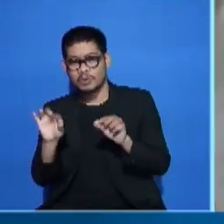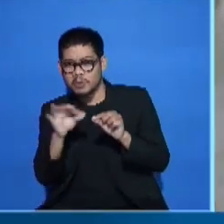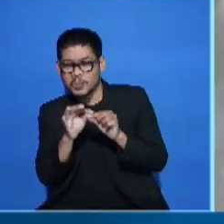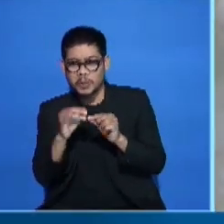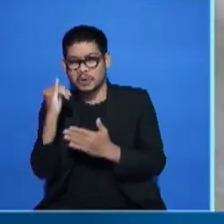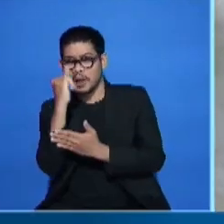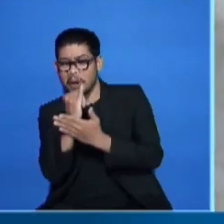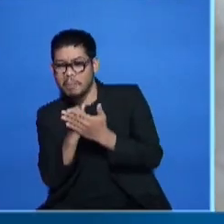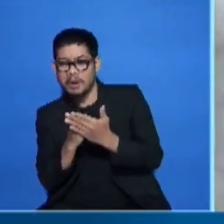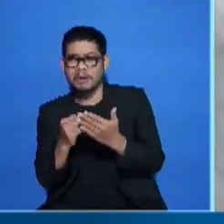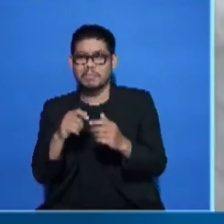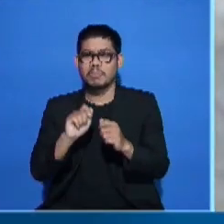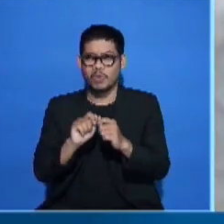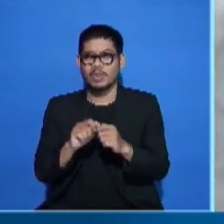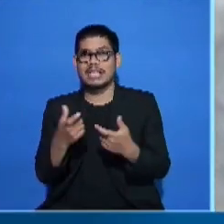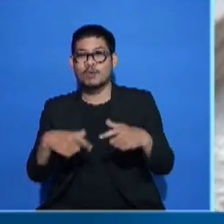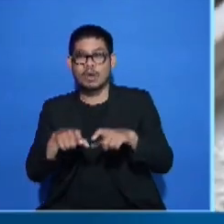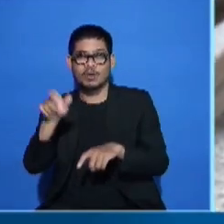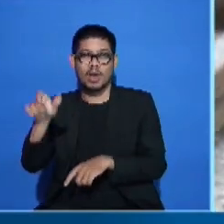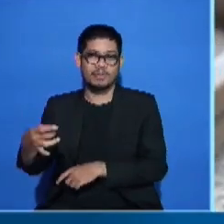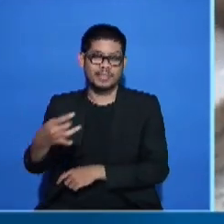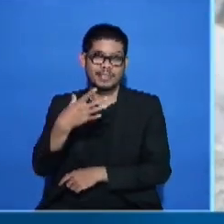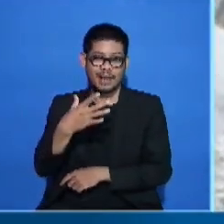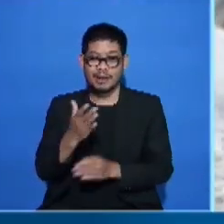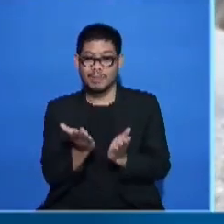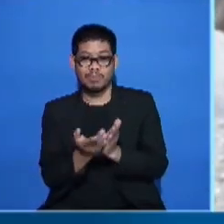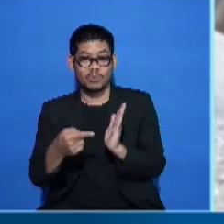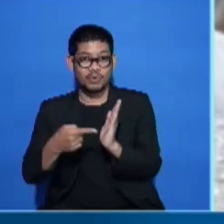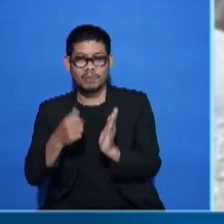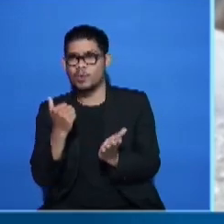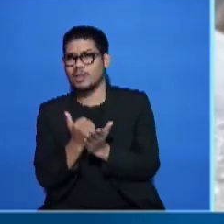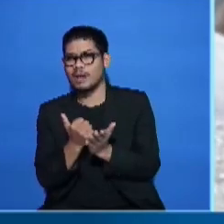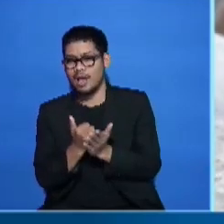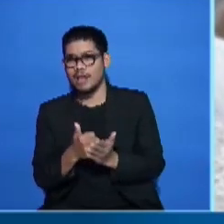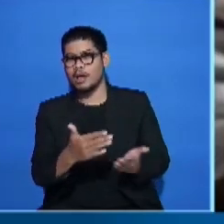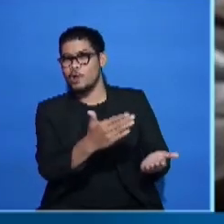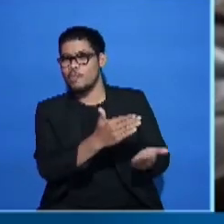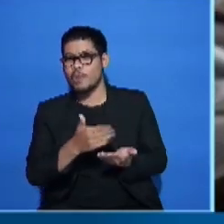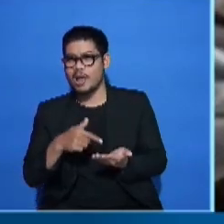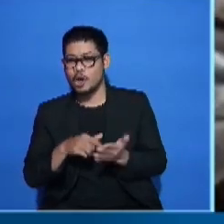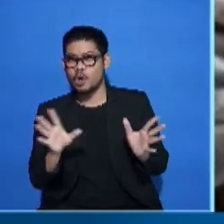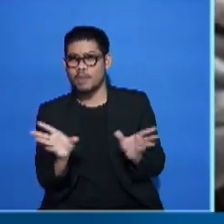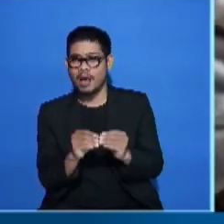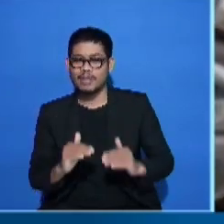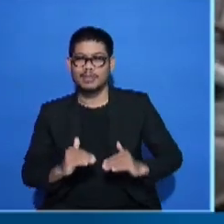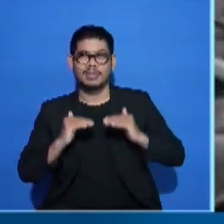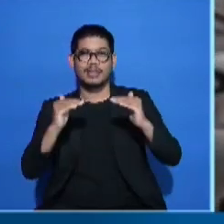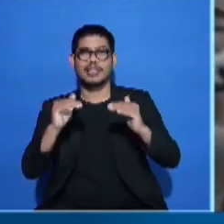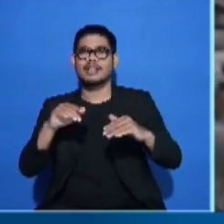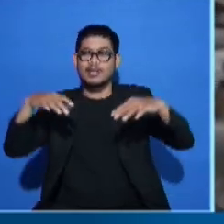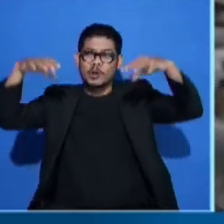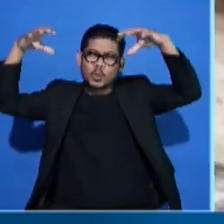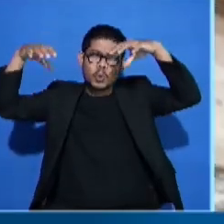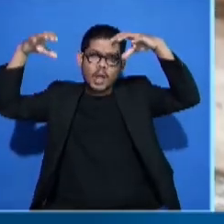sesuai permintaan konsumen bahan limbah kayu didapat dari pengepul yang jumlahnya akan melimpah di saat musim penghujan